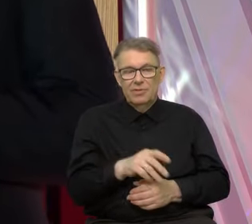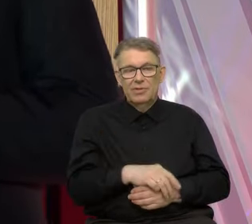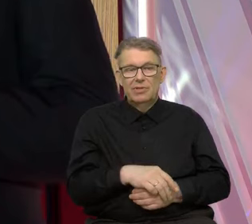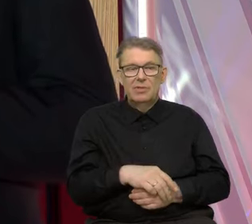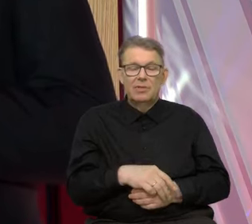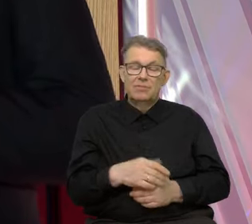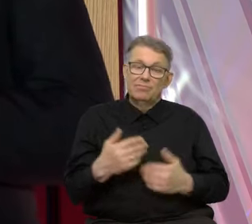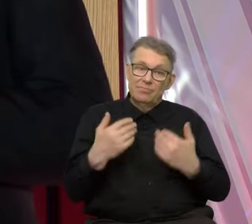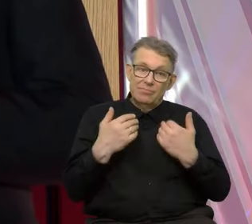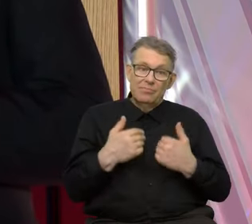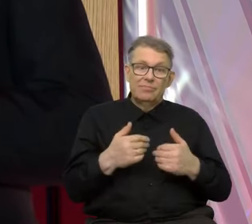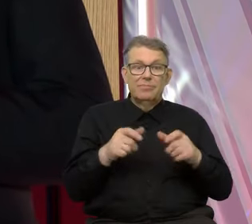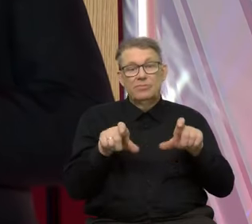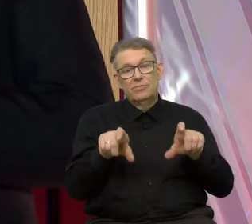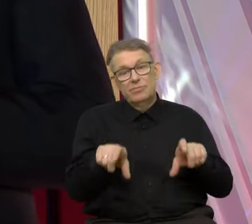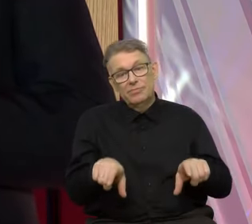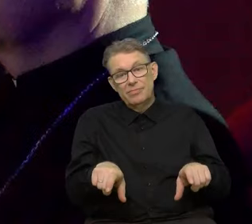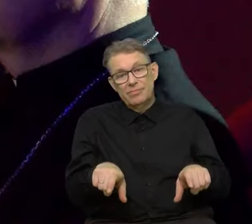Tak sobie siedząc